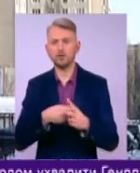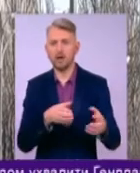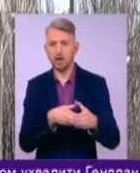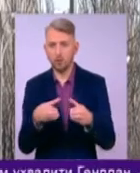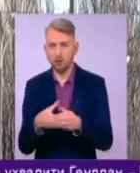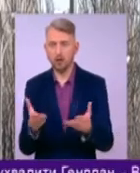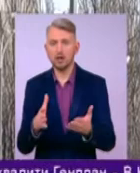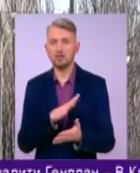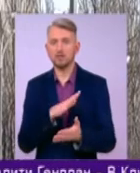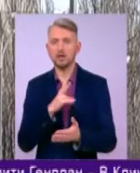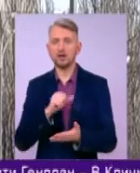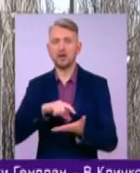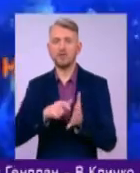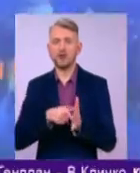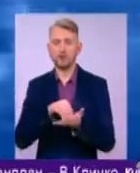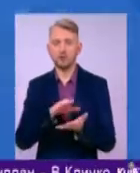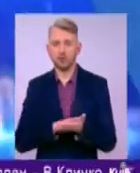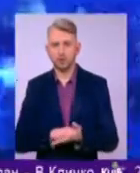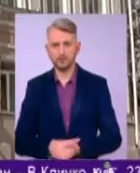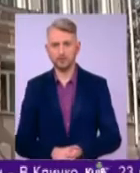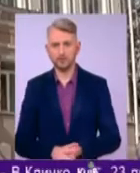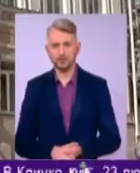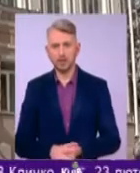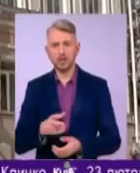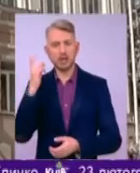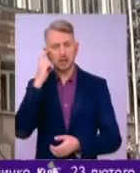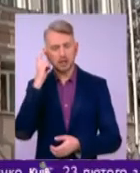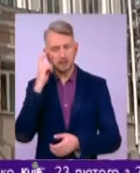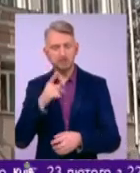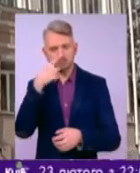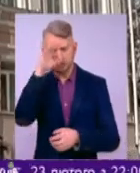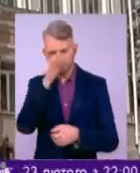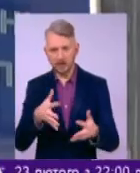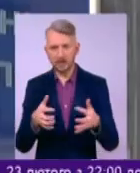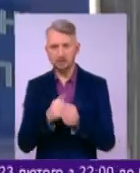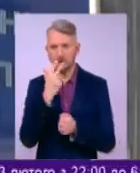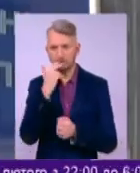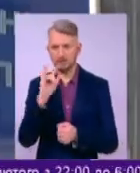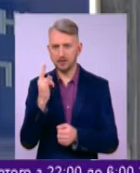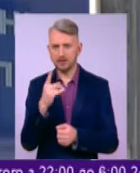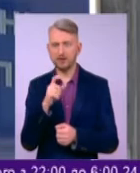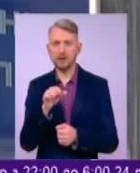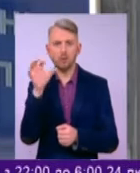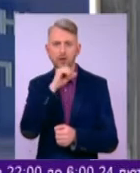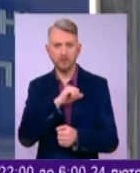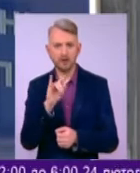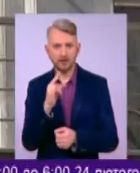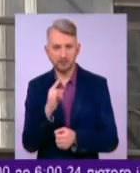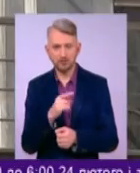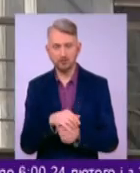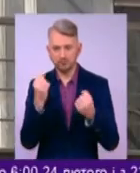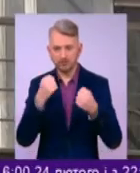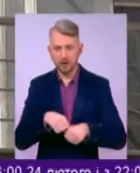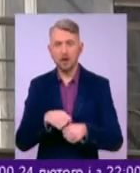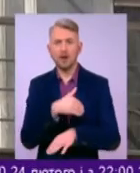які перебували на квартирному обліку. Столичні оперативники затримали підлітка за пограбування дівчини. На вулиці